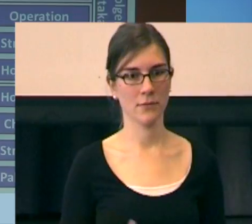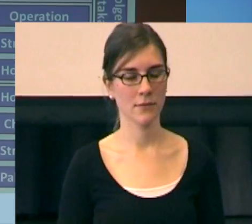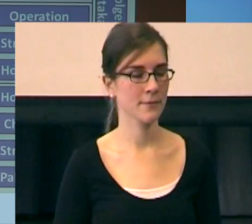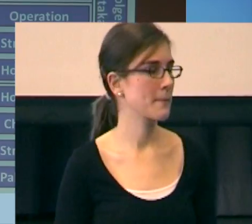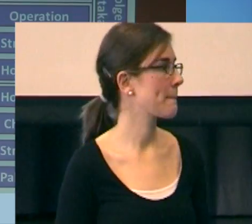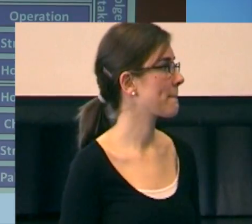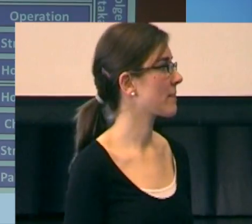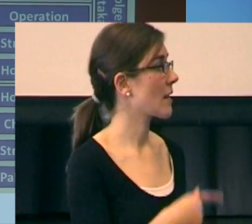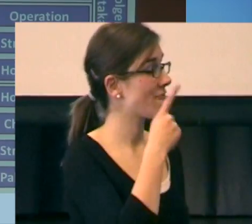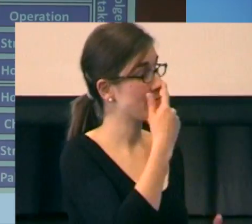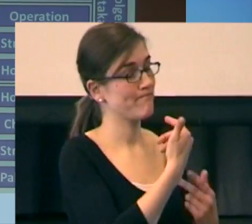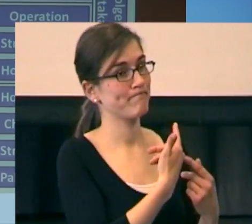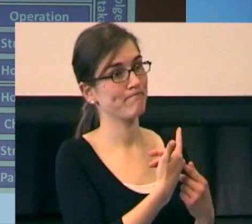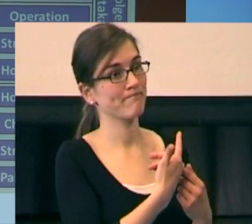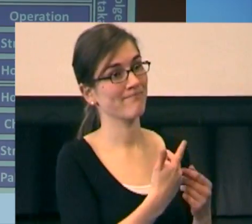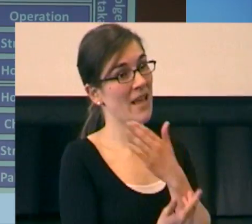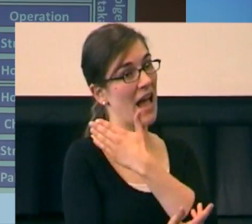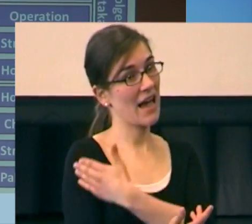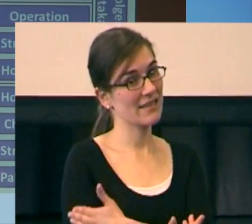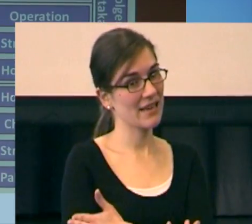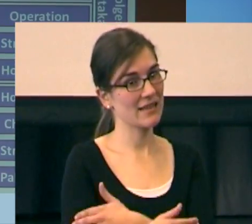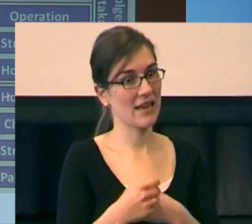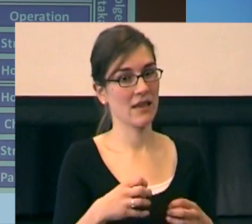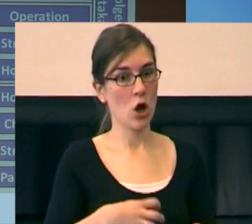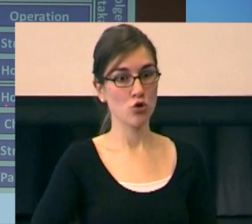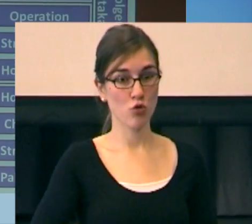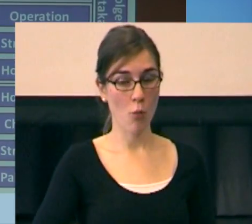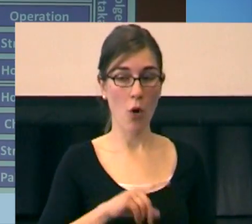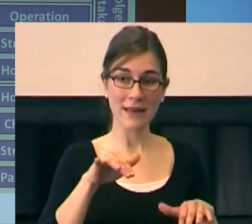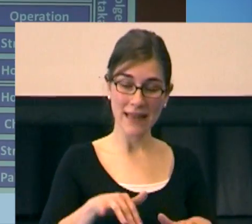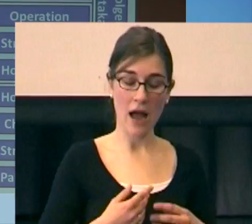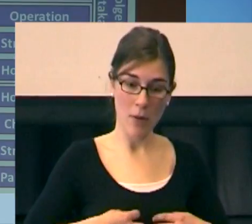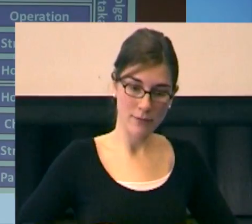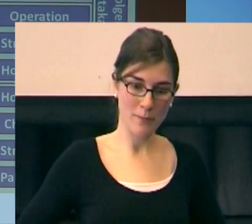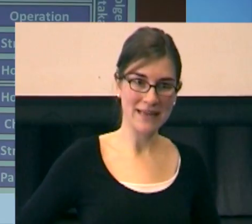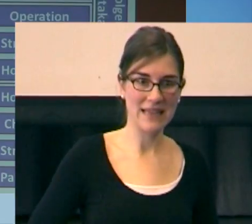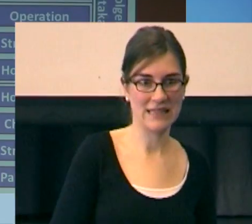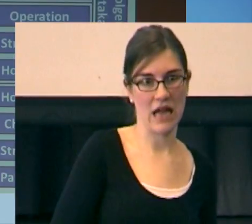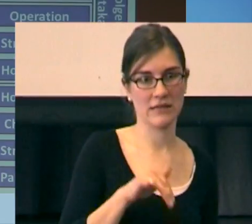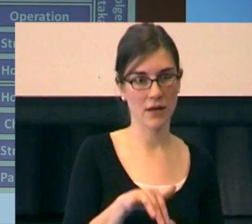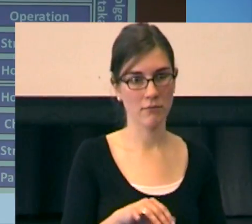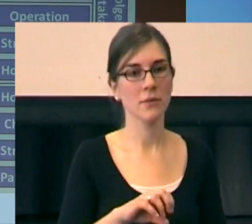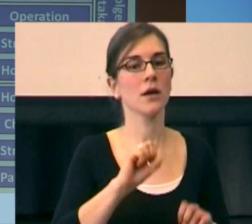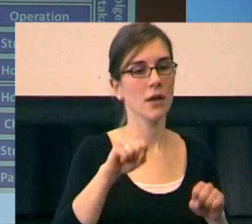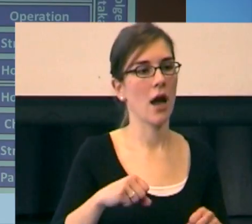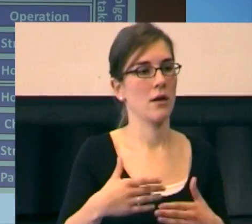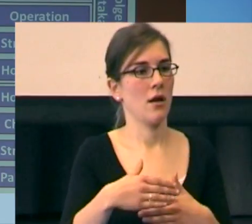wir auf der anderen Seite einen Patienten mit einem metastasierten Tumor haben, dann haben wir in erster Linie die Hormontherapie, wir